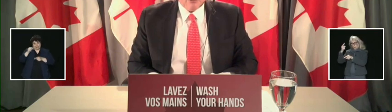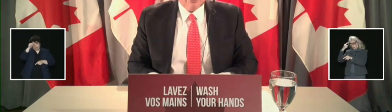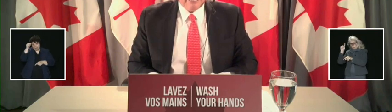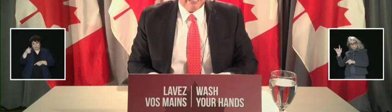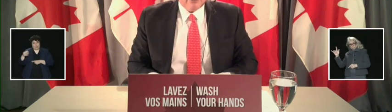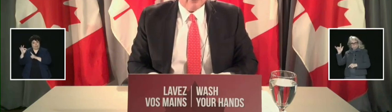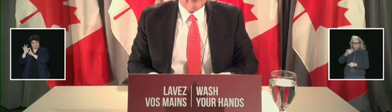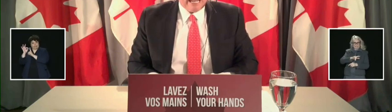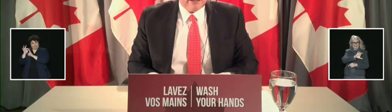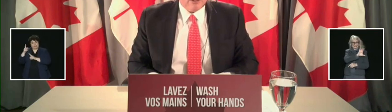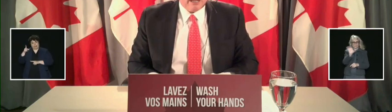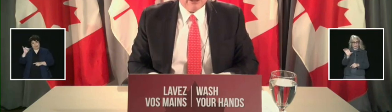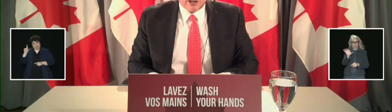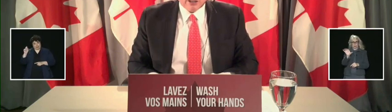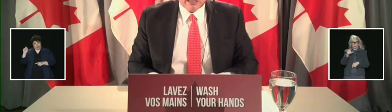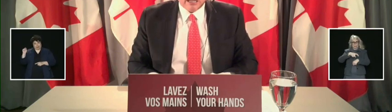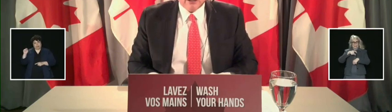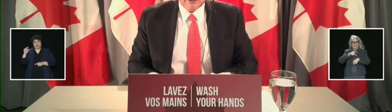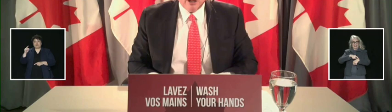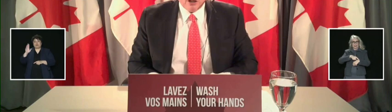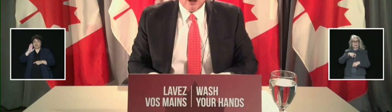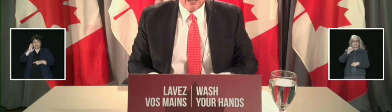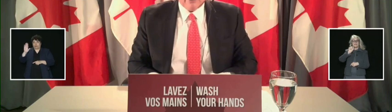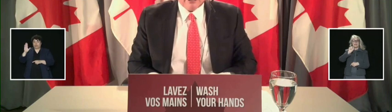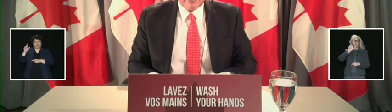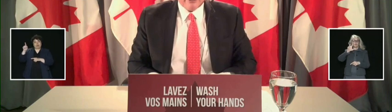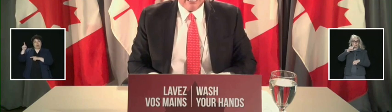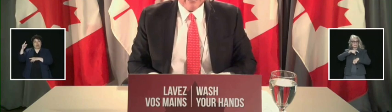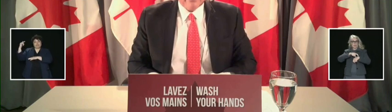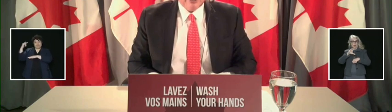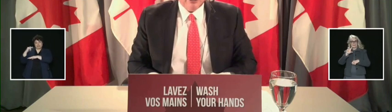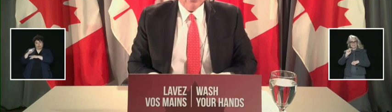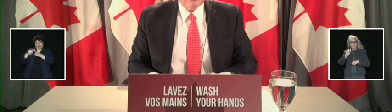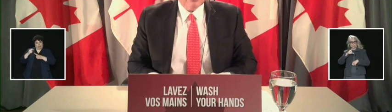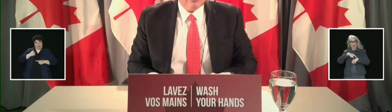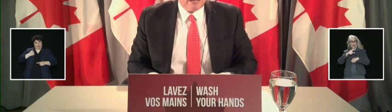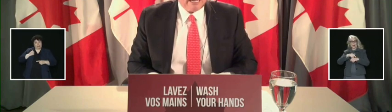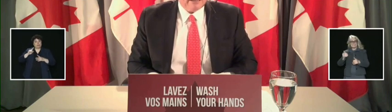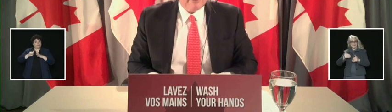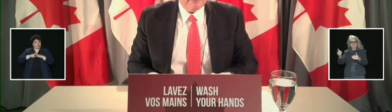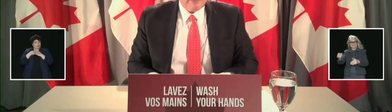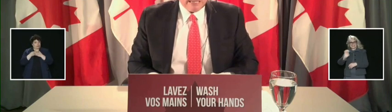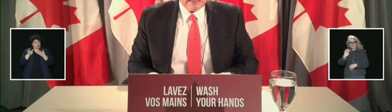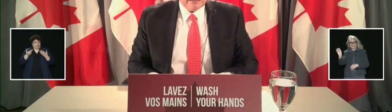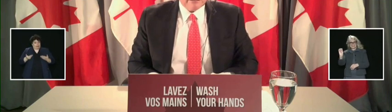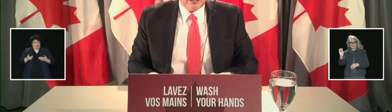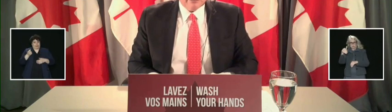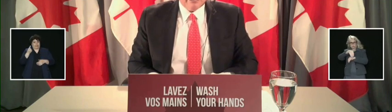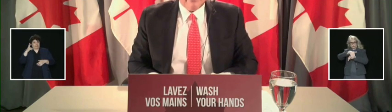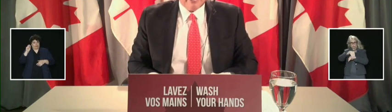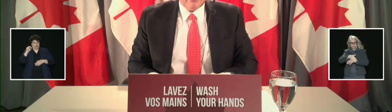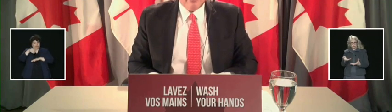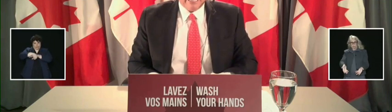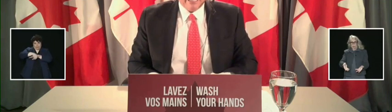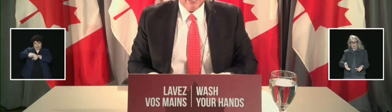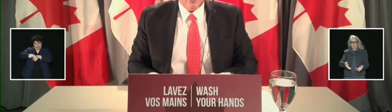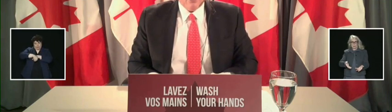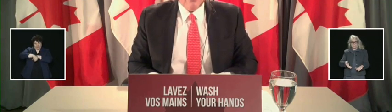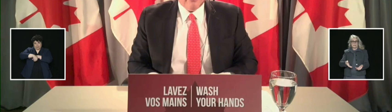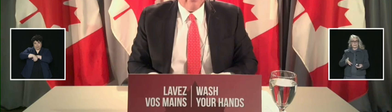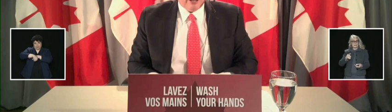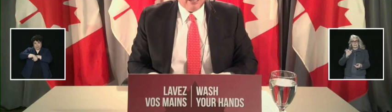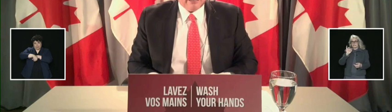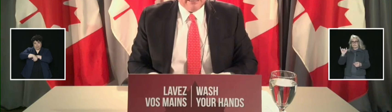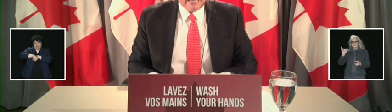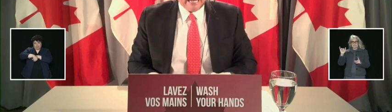à compter de 23h30, heure avancée de l'Est, ce soir, sans effectuer